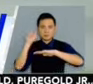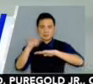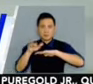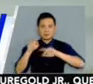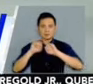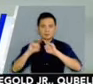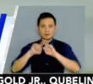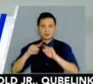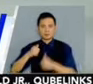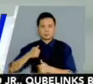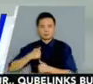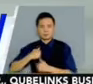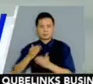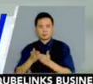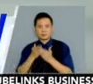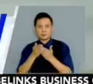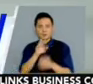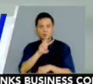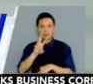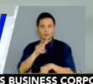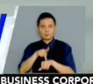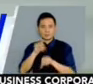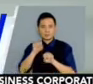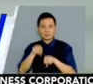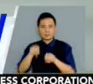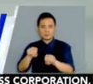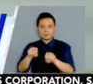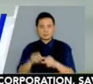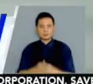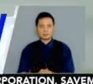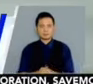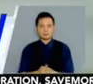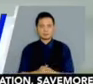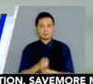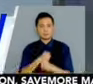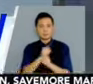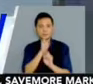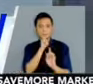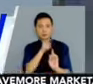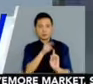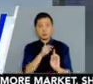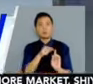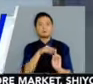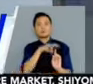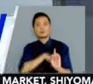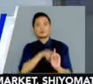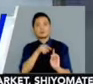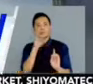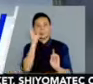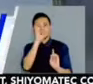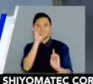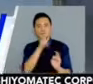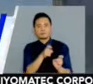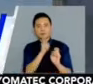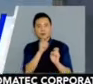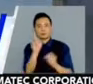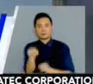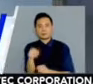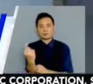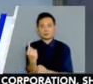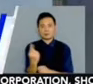Sea para protektahan ang interes sa bansa at ng mga Pilipinong mangingisda. We don't recognize